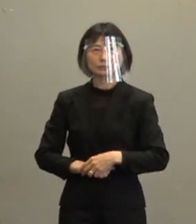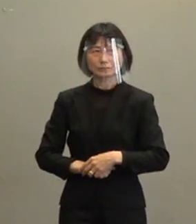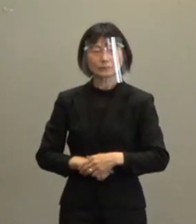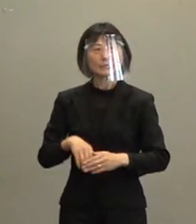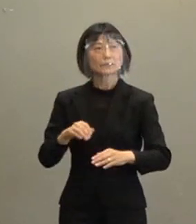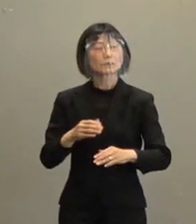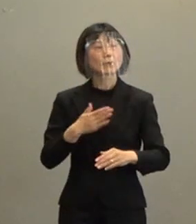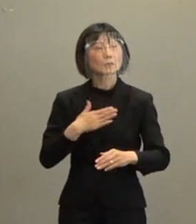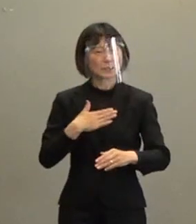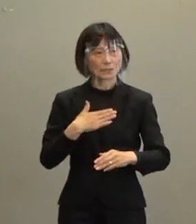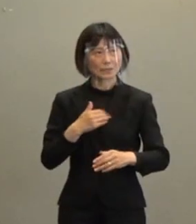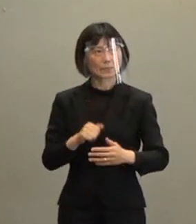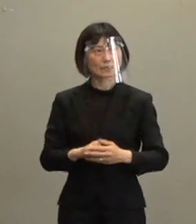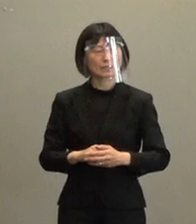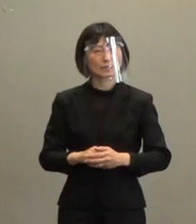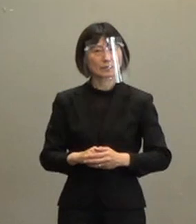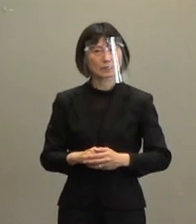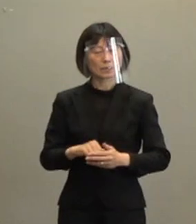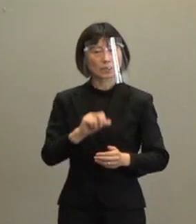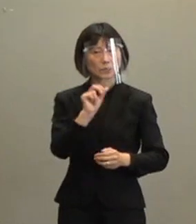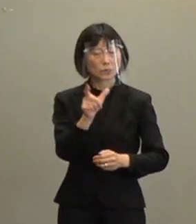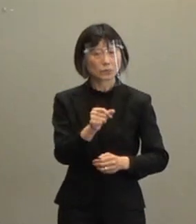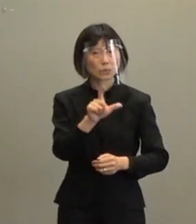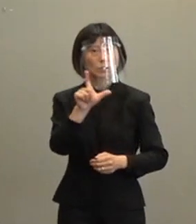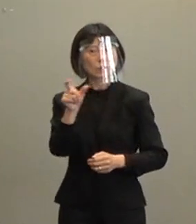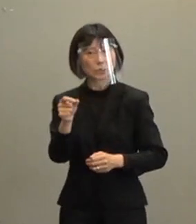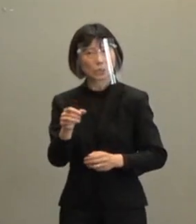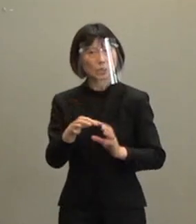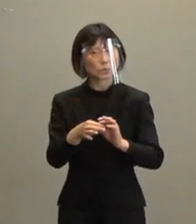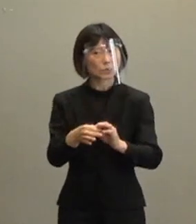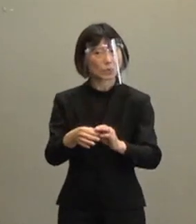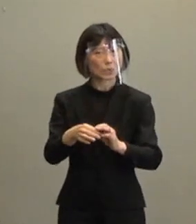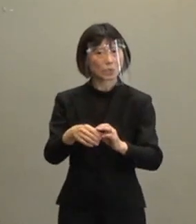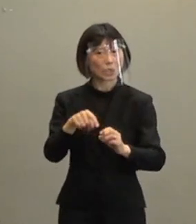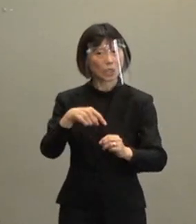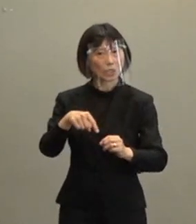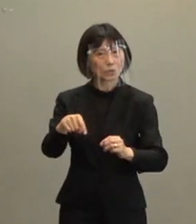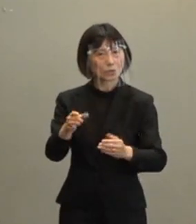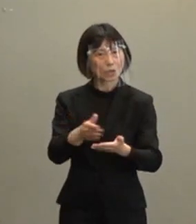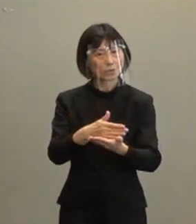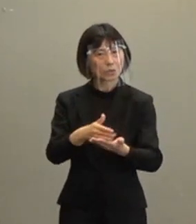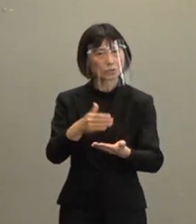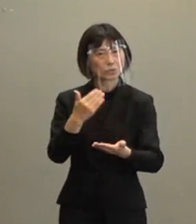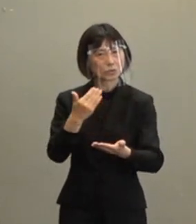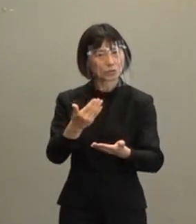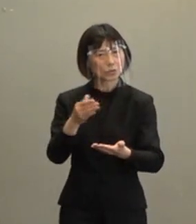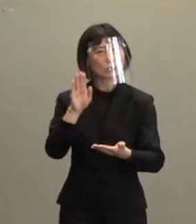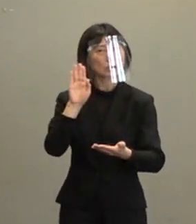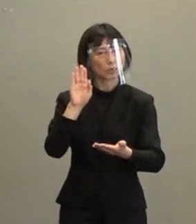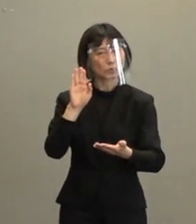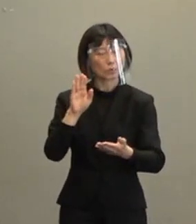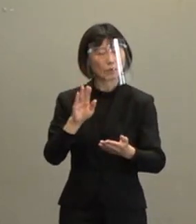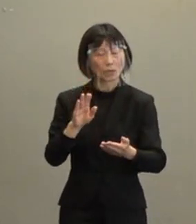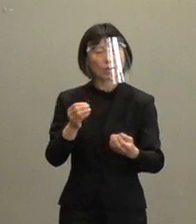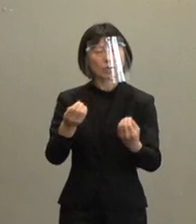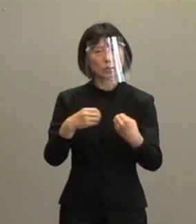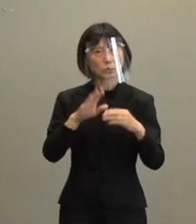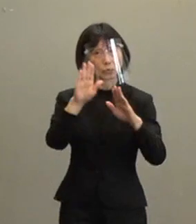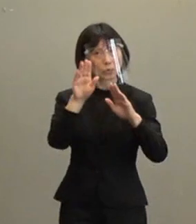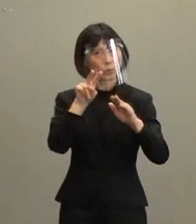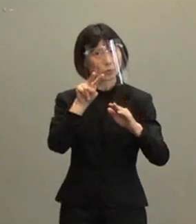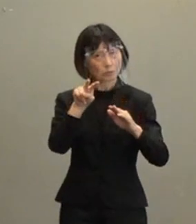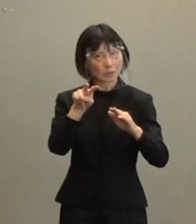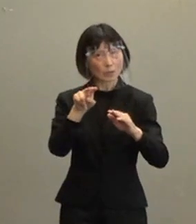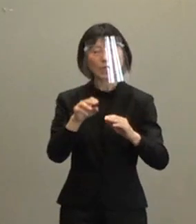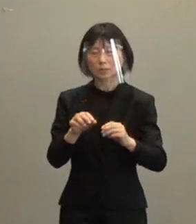わかりました。現時点だと今なんか月ごとにどう続けていくかみたいな判断みたいになってるみたいなんですけれども、それは感染状況を見てっていうような形にな